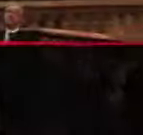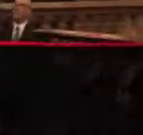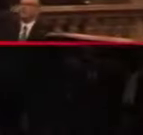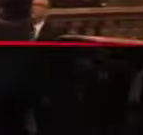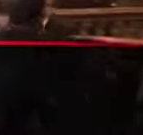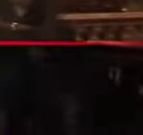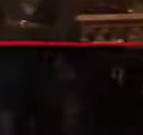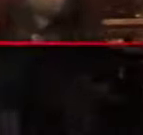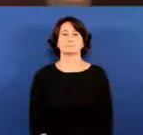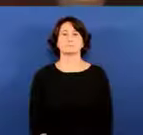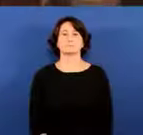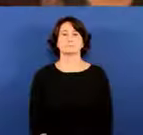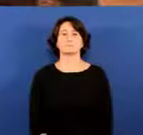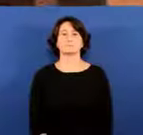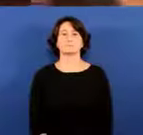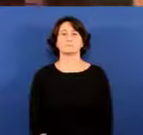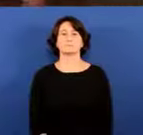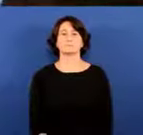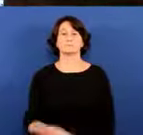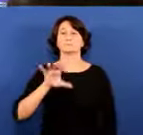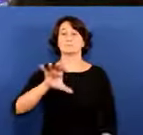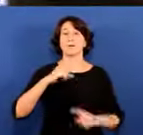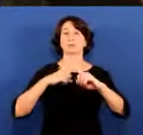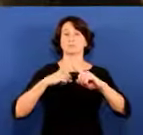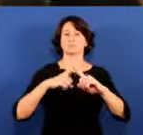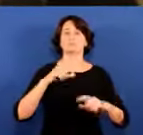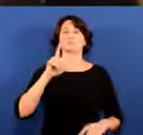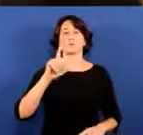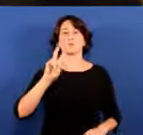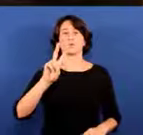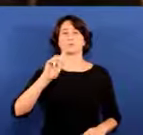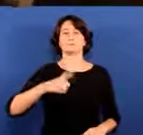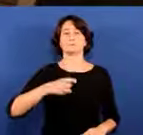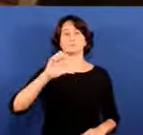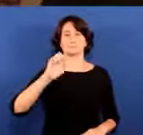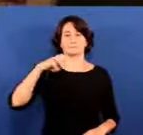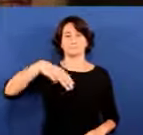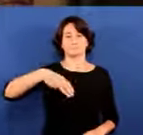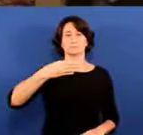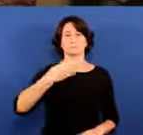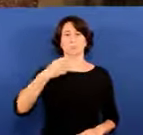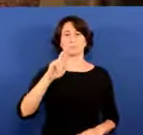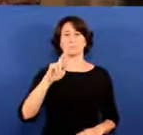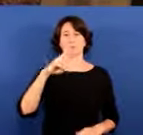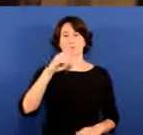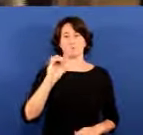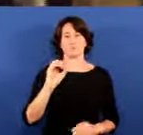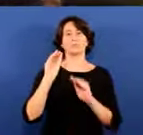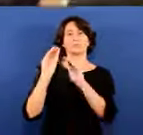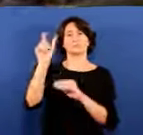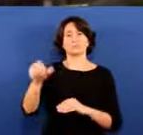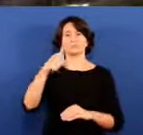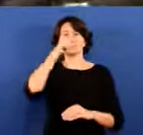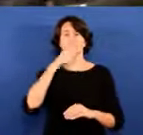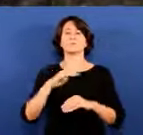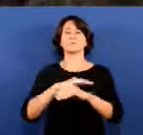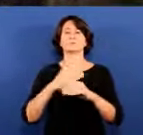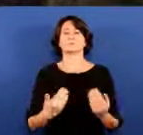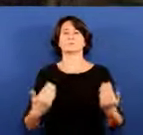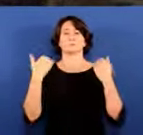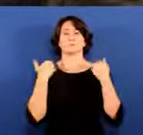Bizkaiko aldun nagusi Jose Luis Bilbao karrera egin dio Foru Jauregian Luxemburgoko gobernuaren ordezkaritza talde bati, eta haien buru, ekonomia eta